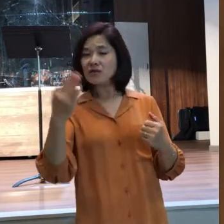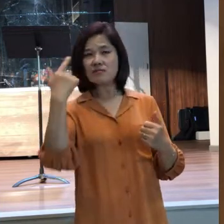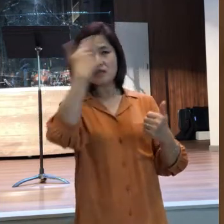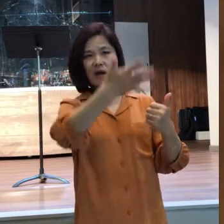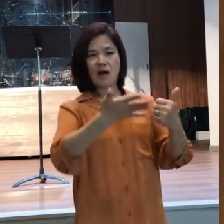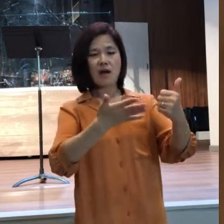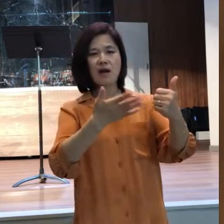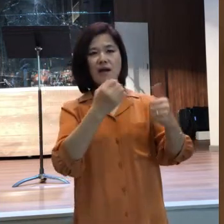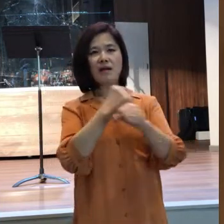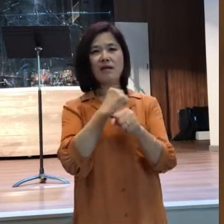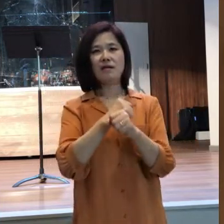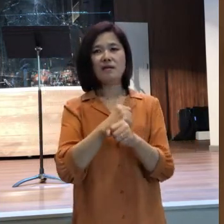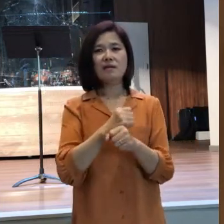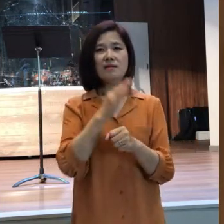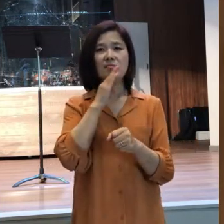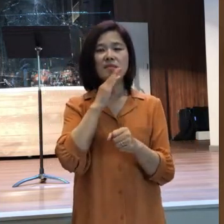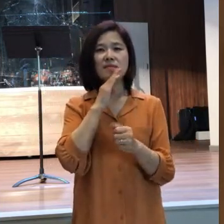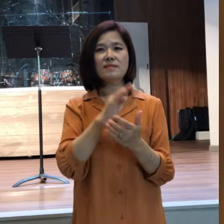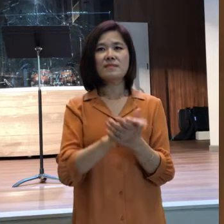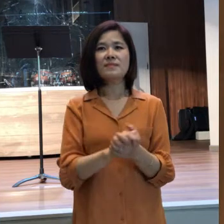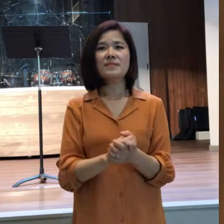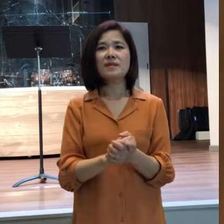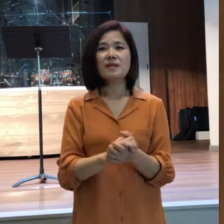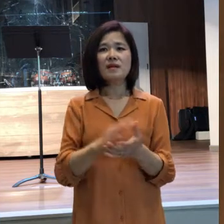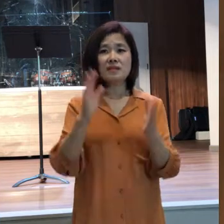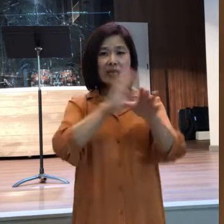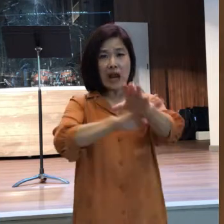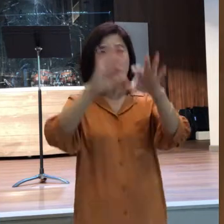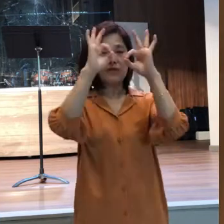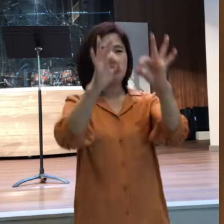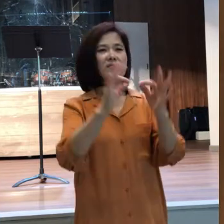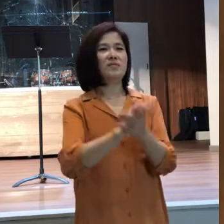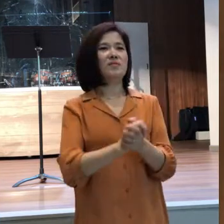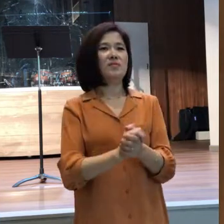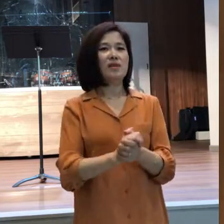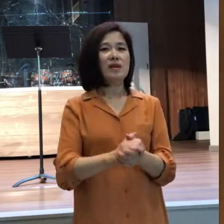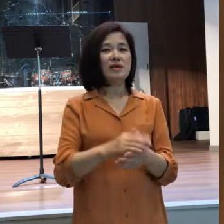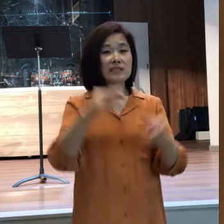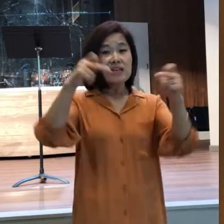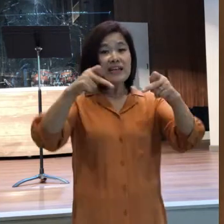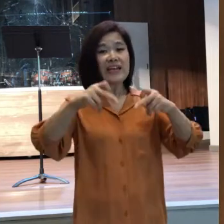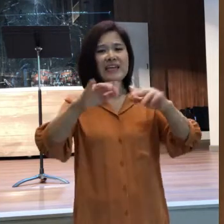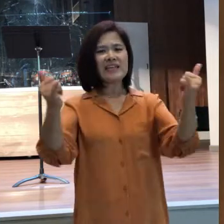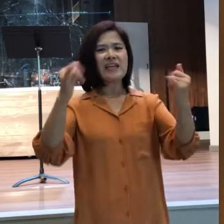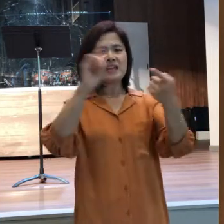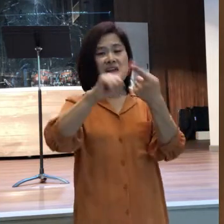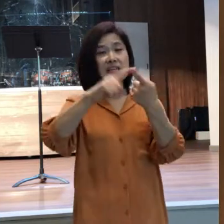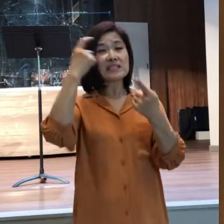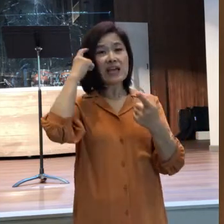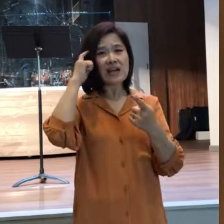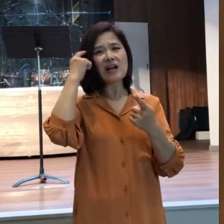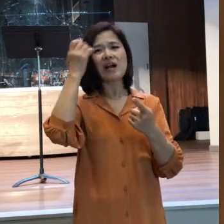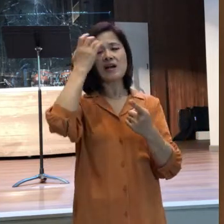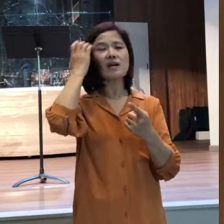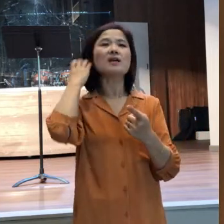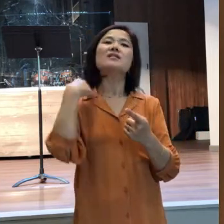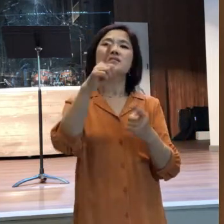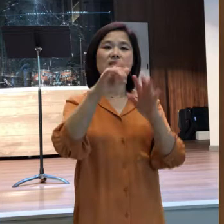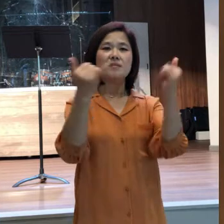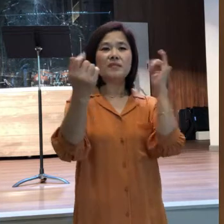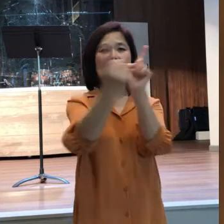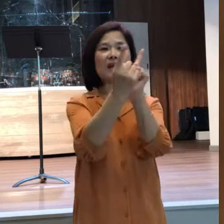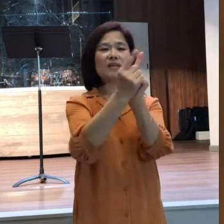이게 수준입니다. 수준. 가만히 보십시오. 장애인에 대한 인식과 그들을